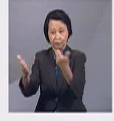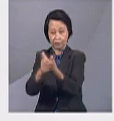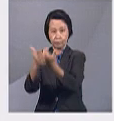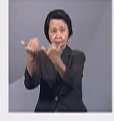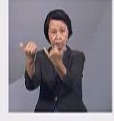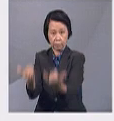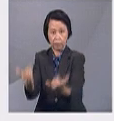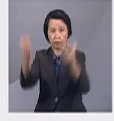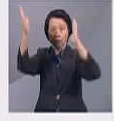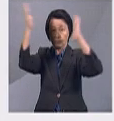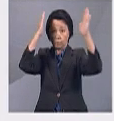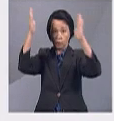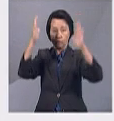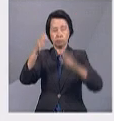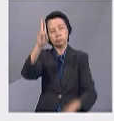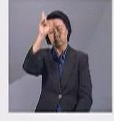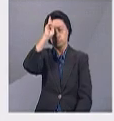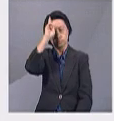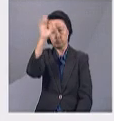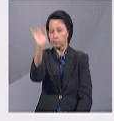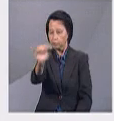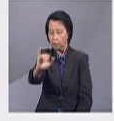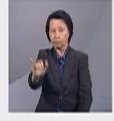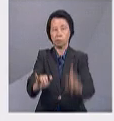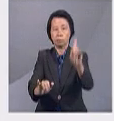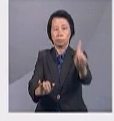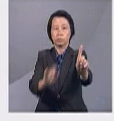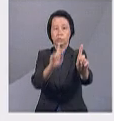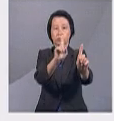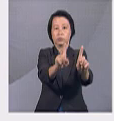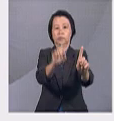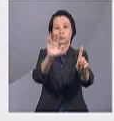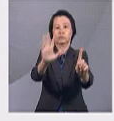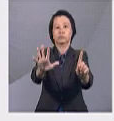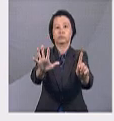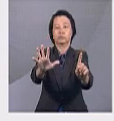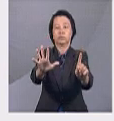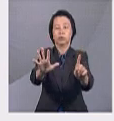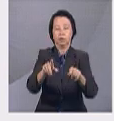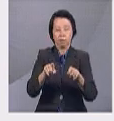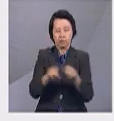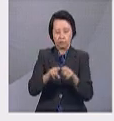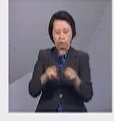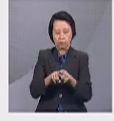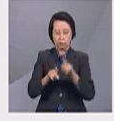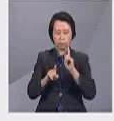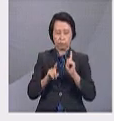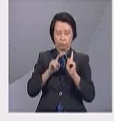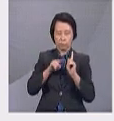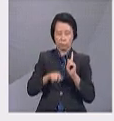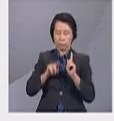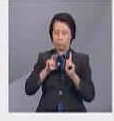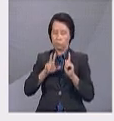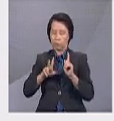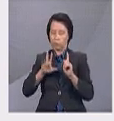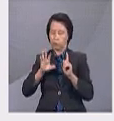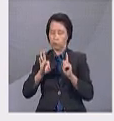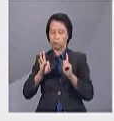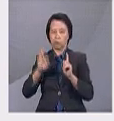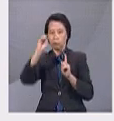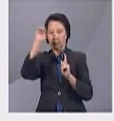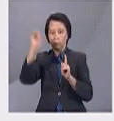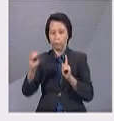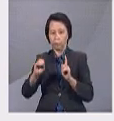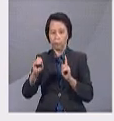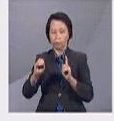1911 ya kekal sebanyak 115cc yaitu bersamaan dengan satu popularity g900